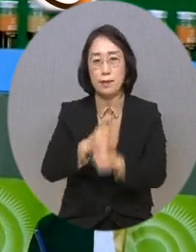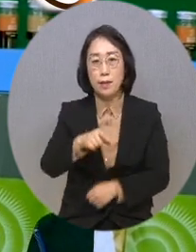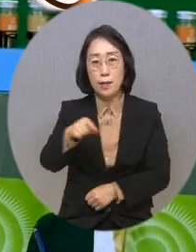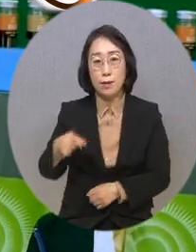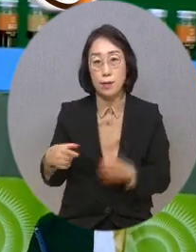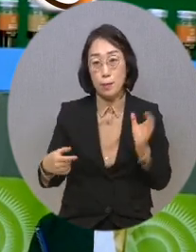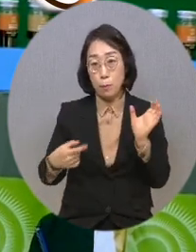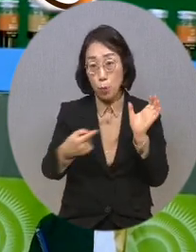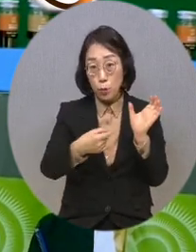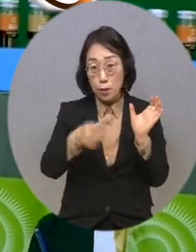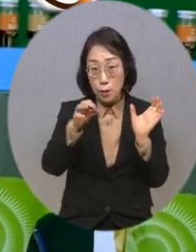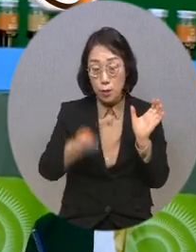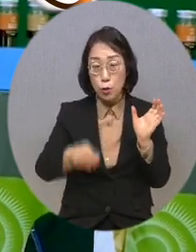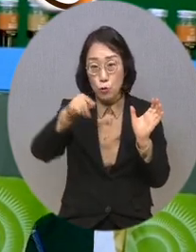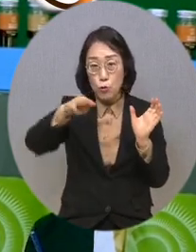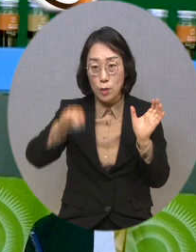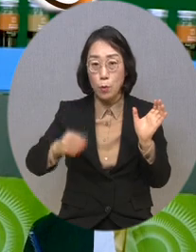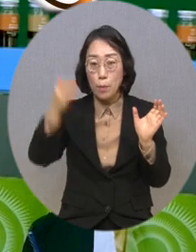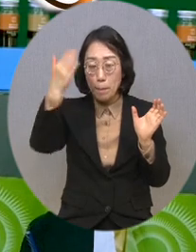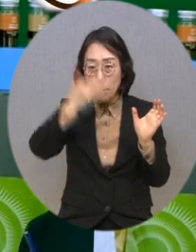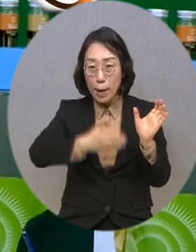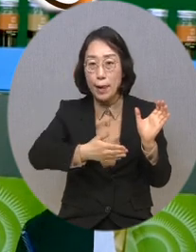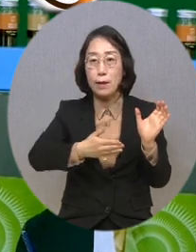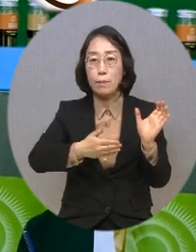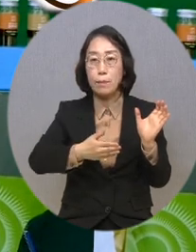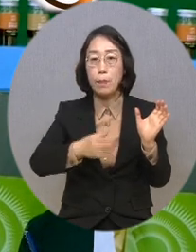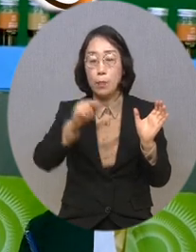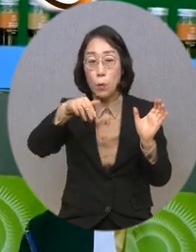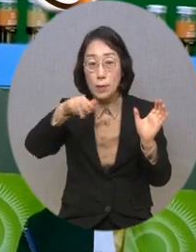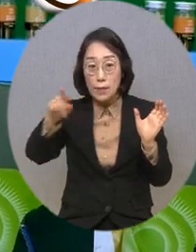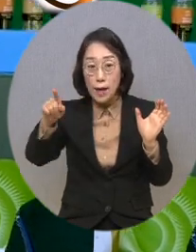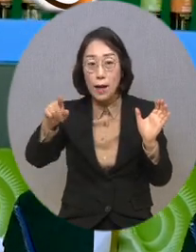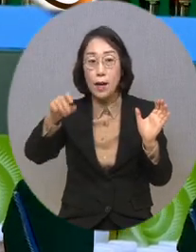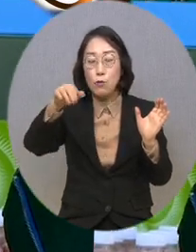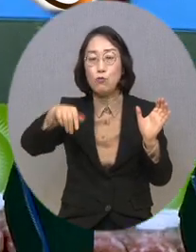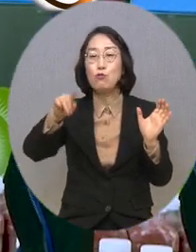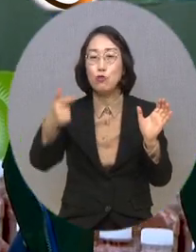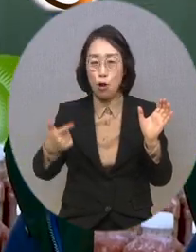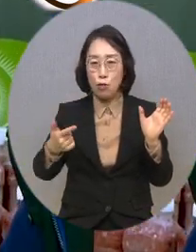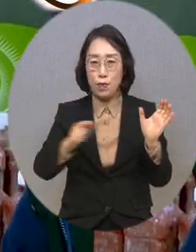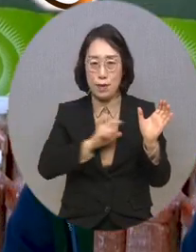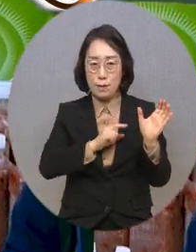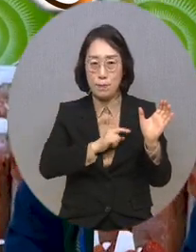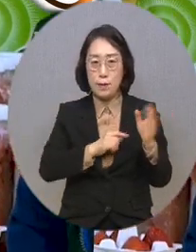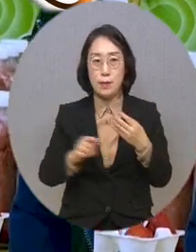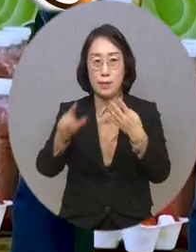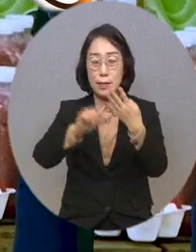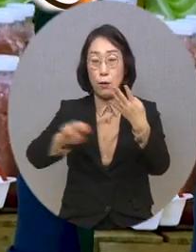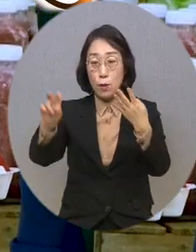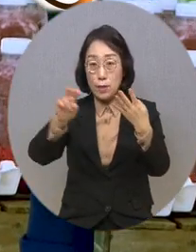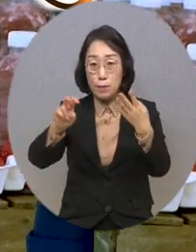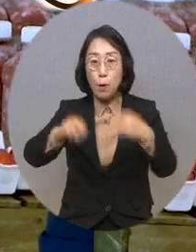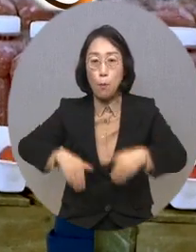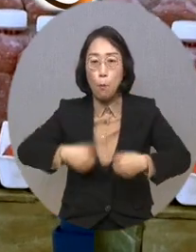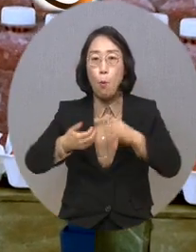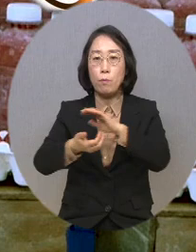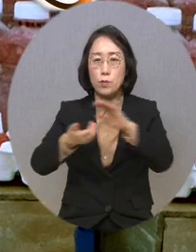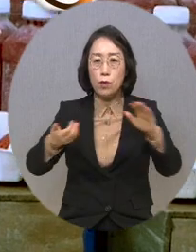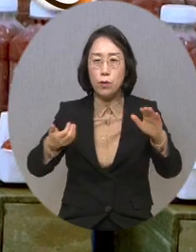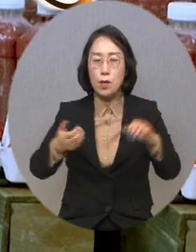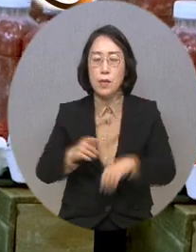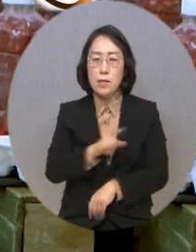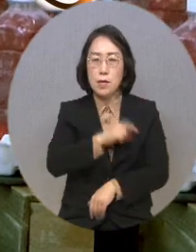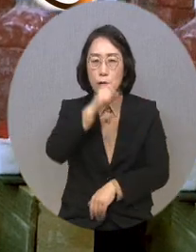제품은 유기농 맑은 보성 녹차란 우전이라는 제품인데요. 4월 20일 거구 이전에 생산한 가장